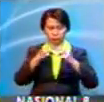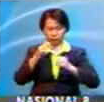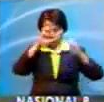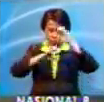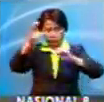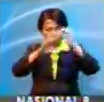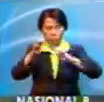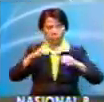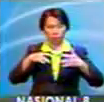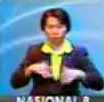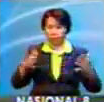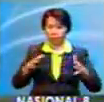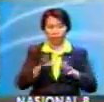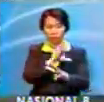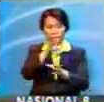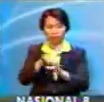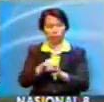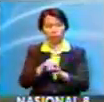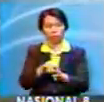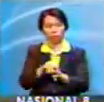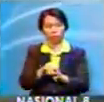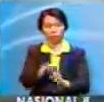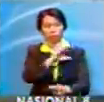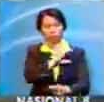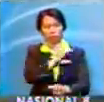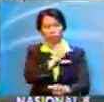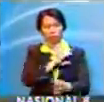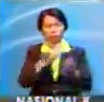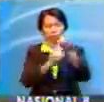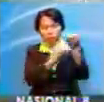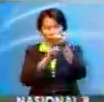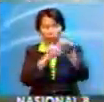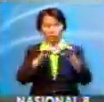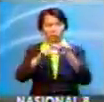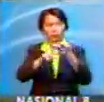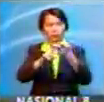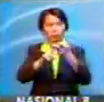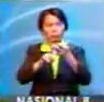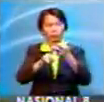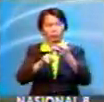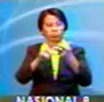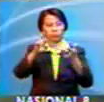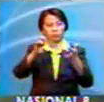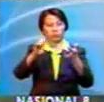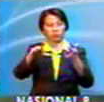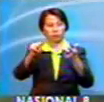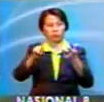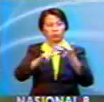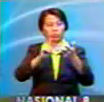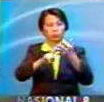lama ATR yang melibatkan polis, bomber, Japam Rela dan